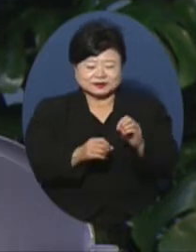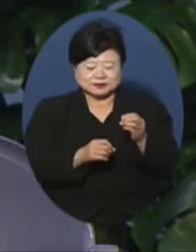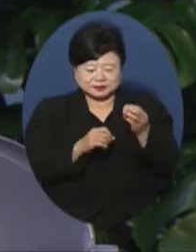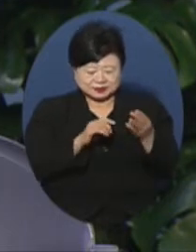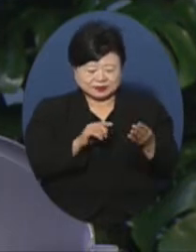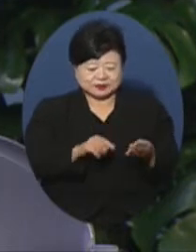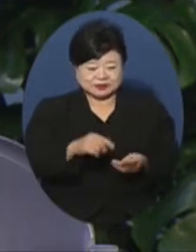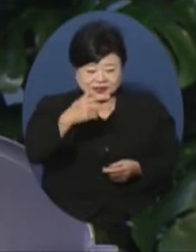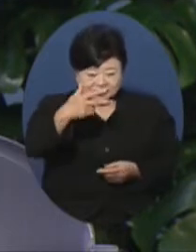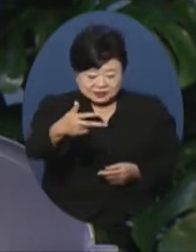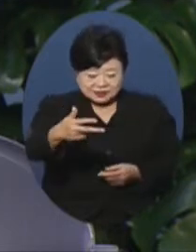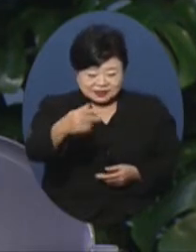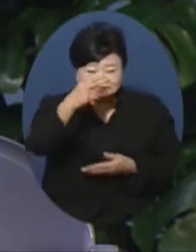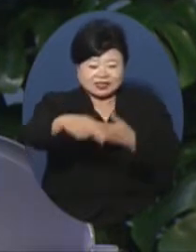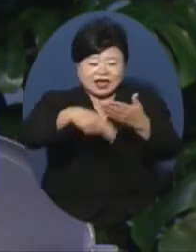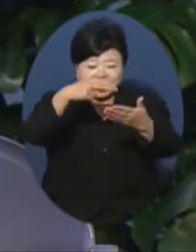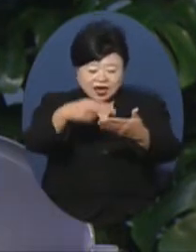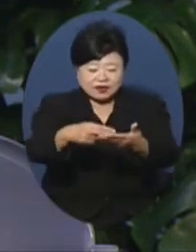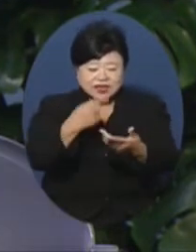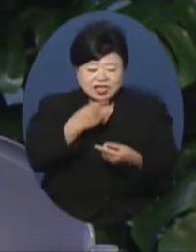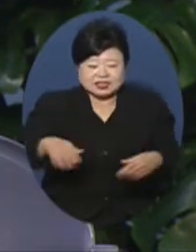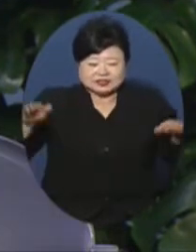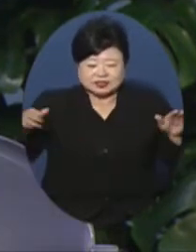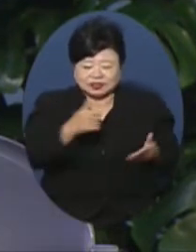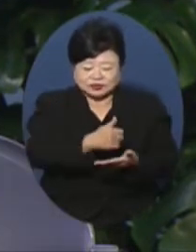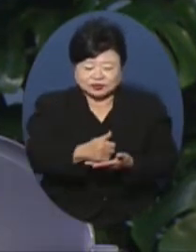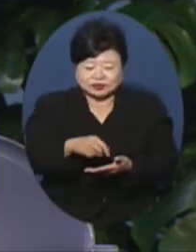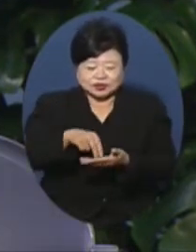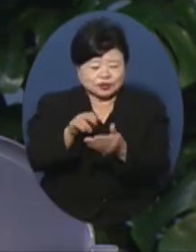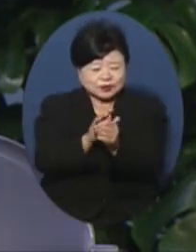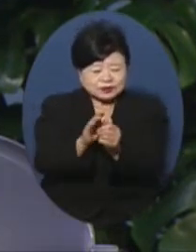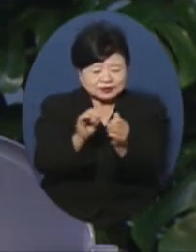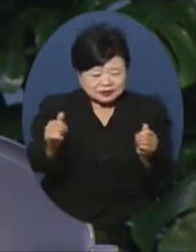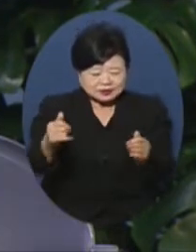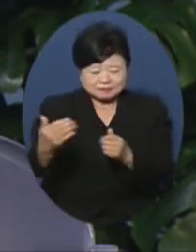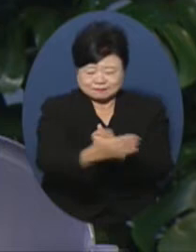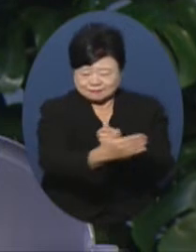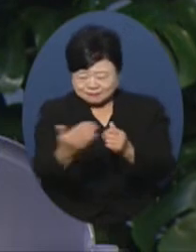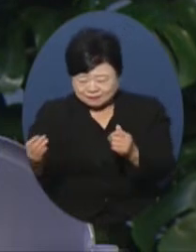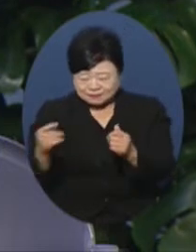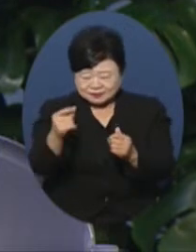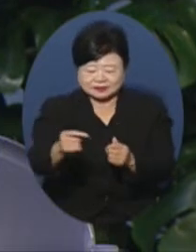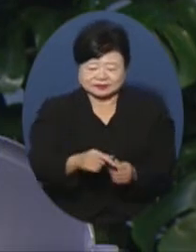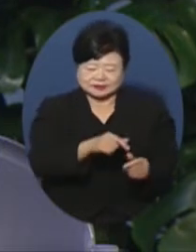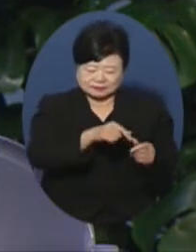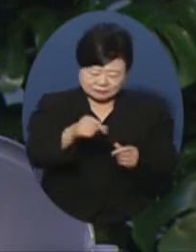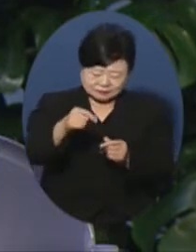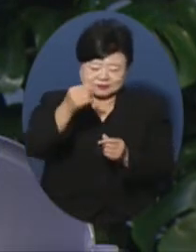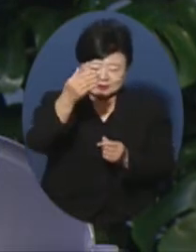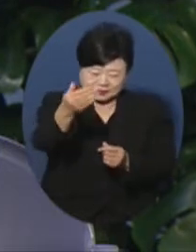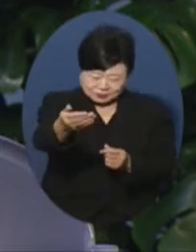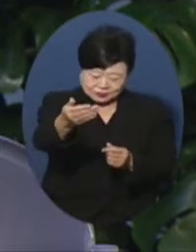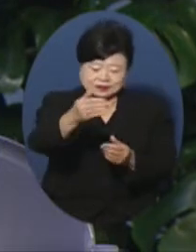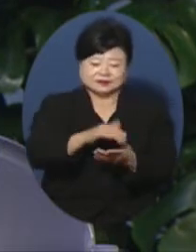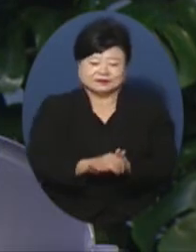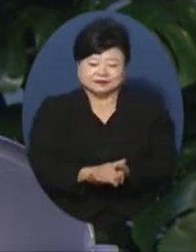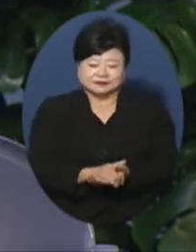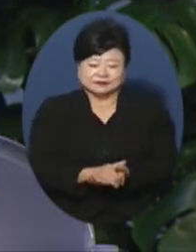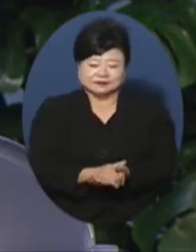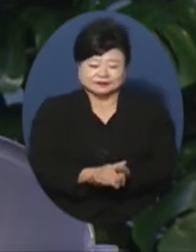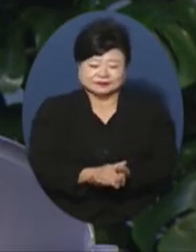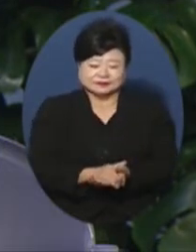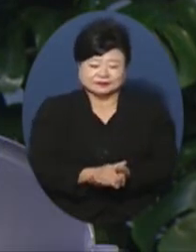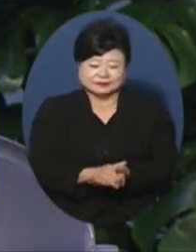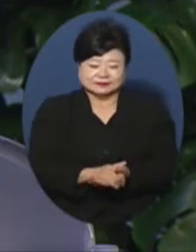시편 34편 7절에 야훼의 천사 주를 경외하는 자를 둘러진치고 그들을